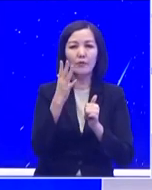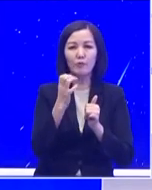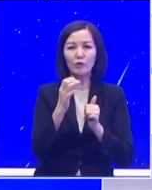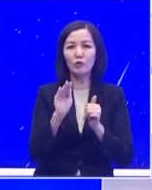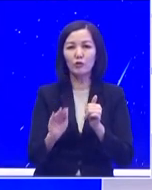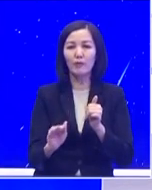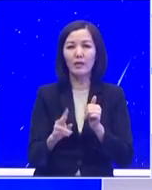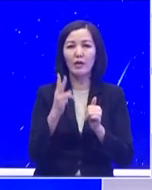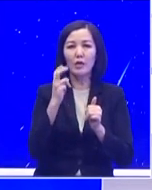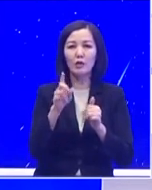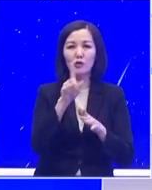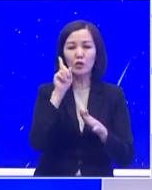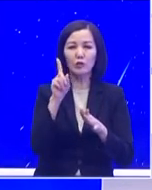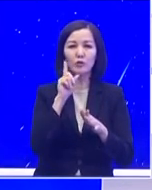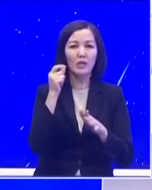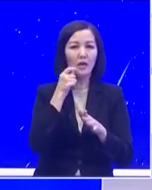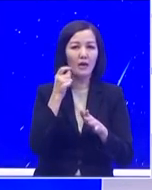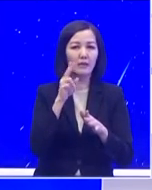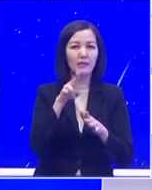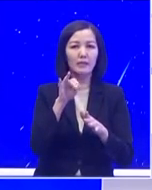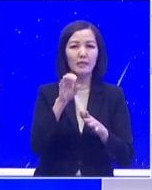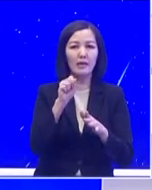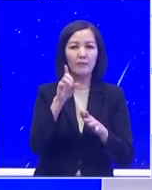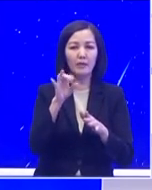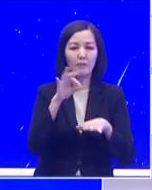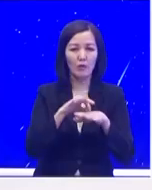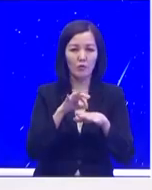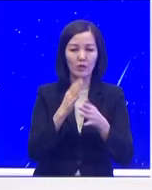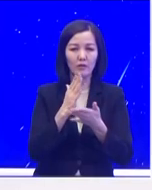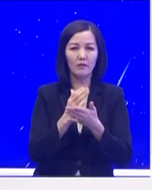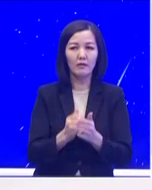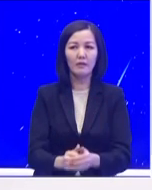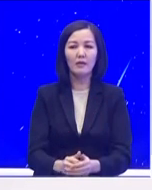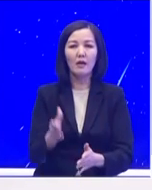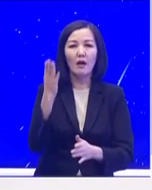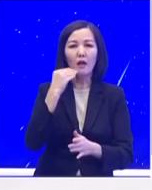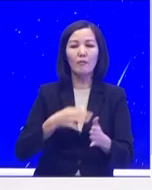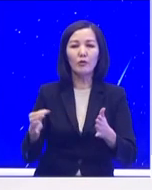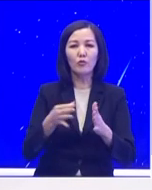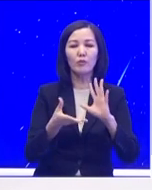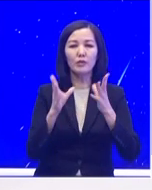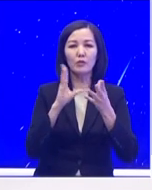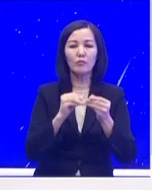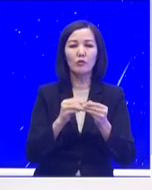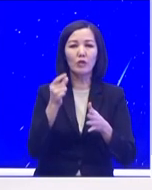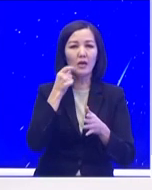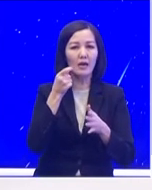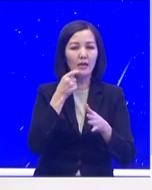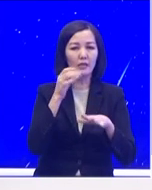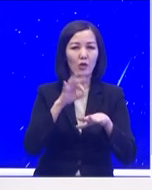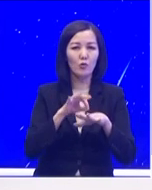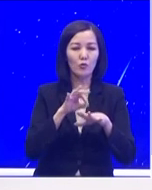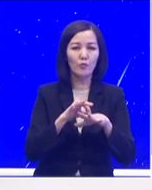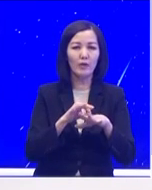бала 200-ші жасөспірім қант диабетімен ауырады екен. Алматы облысында қант диабеті диагнозымен